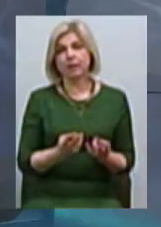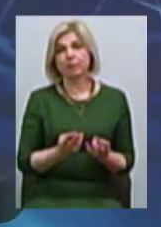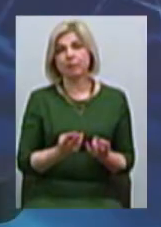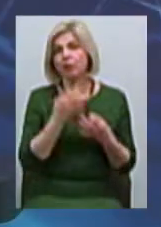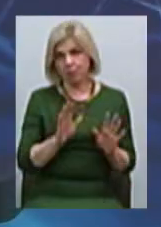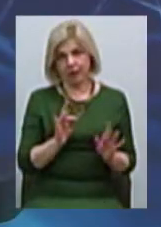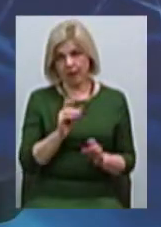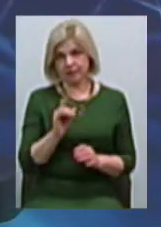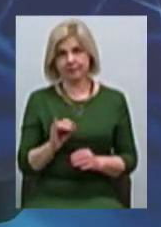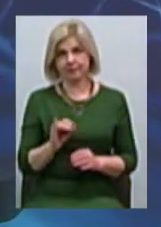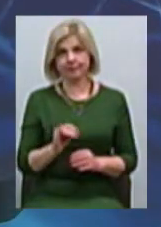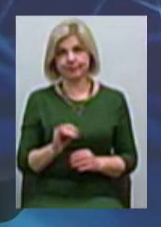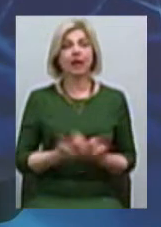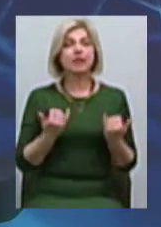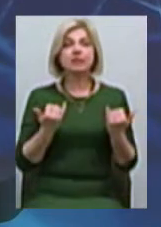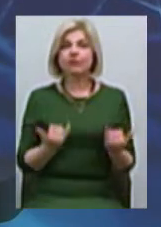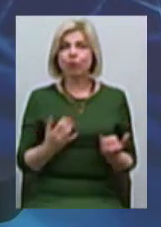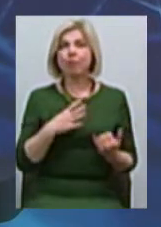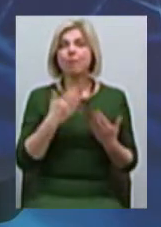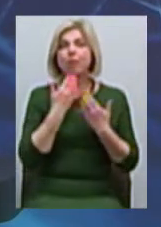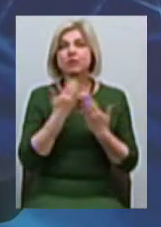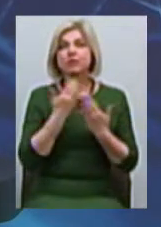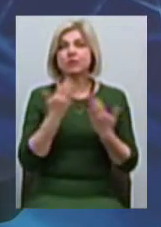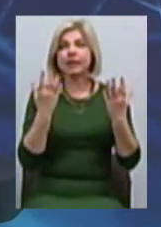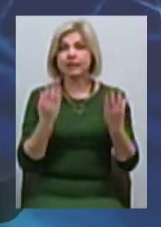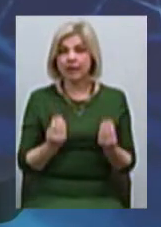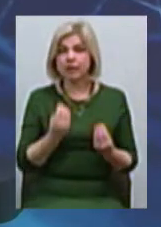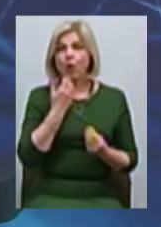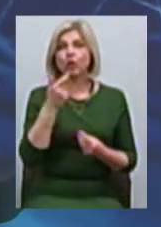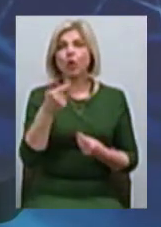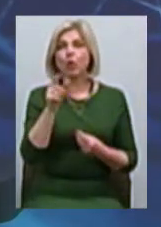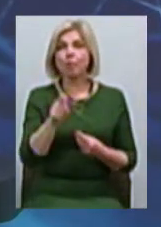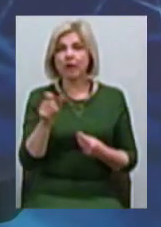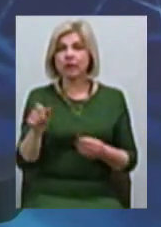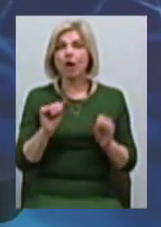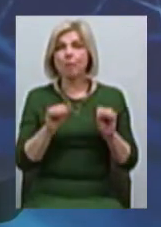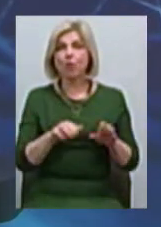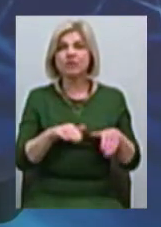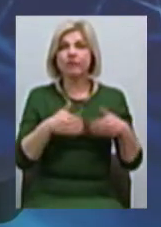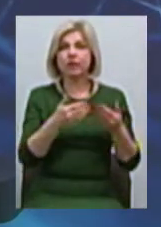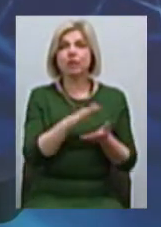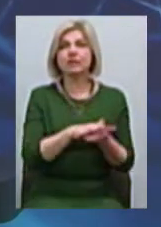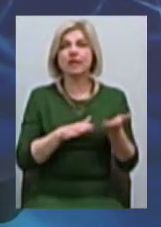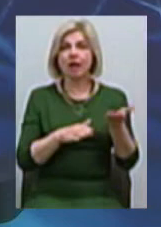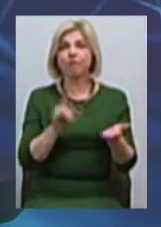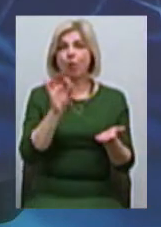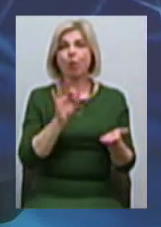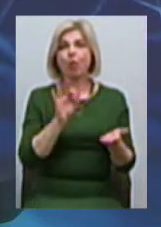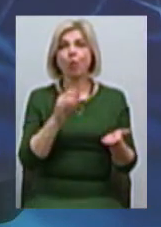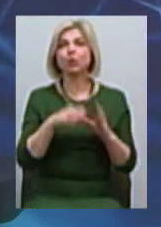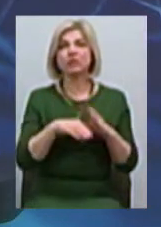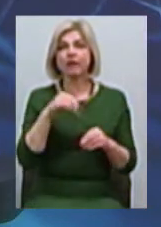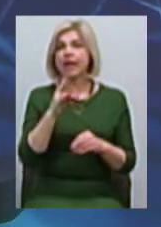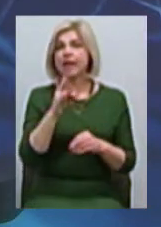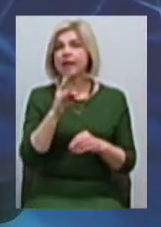разі. Сьогодні був останній день, коли громадянин міг звернутися із заявою про голосування не за